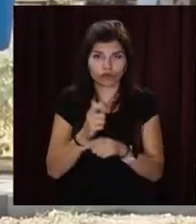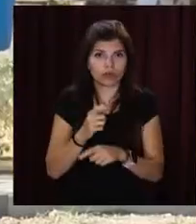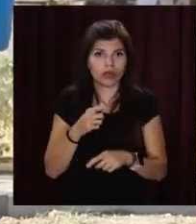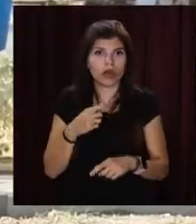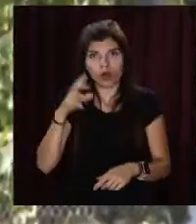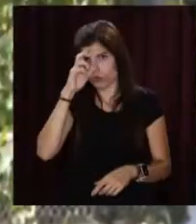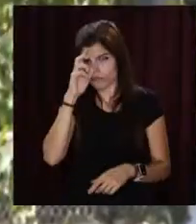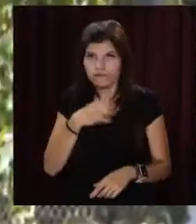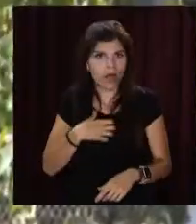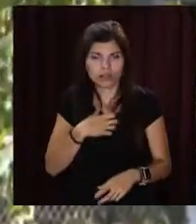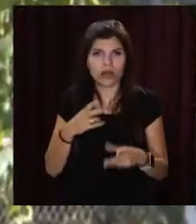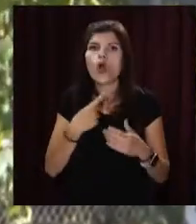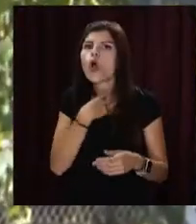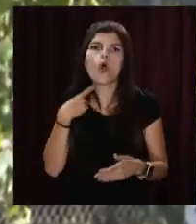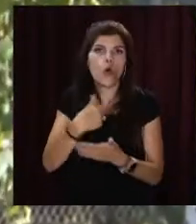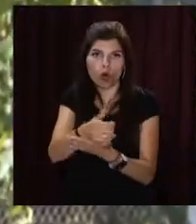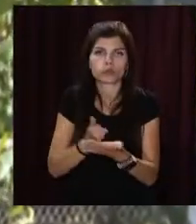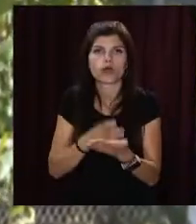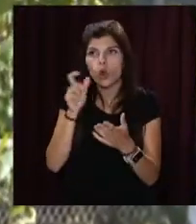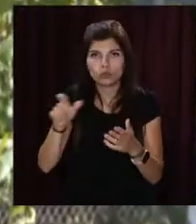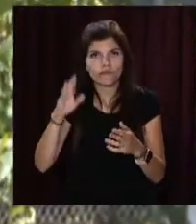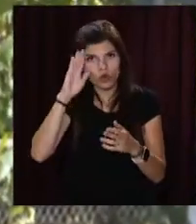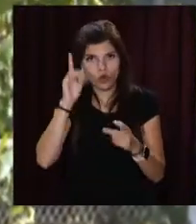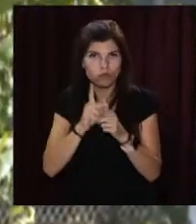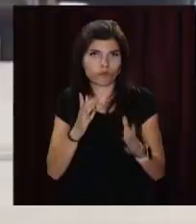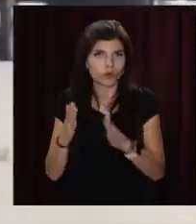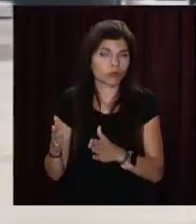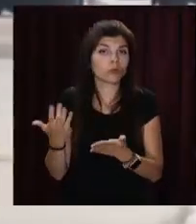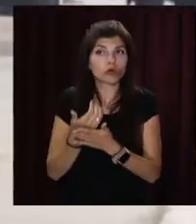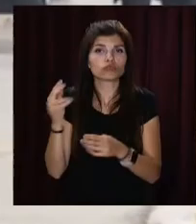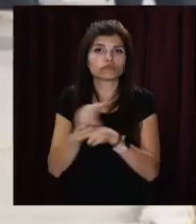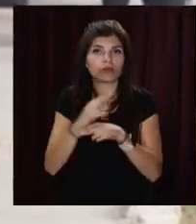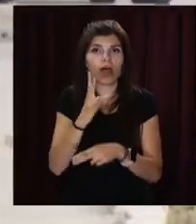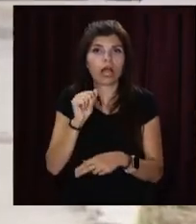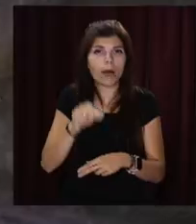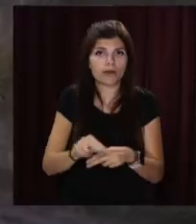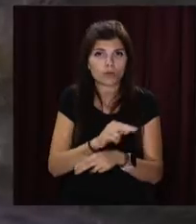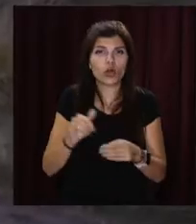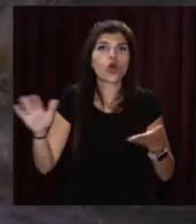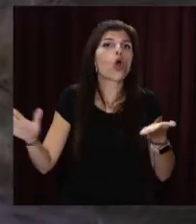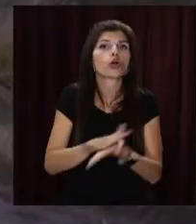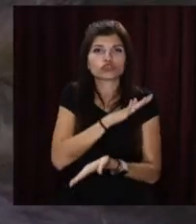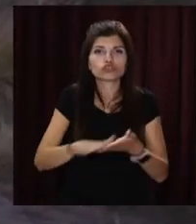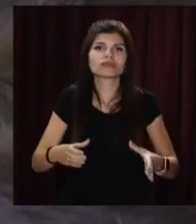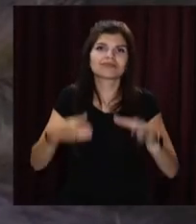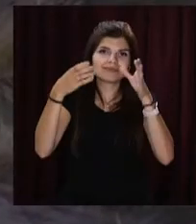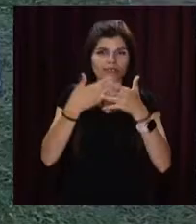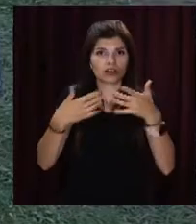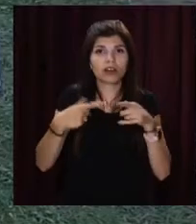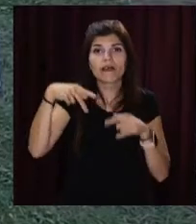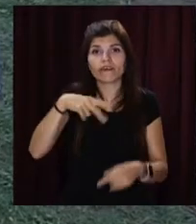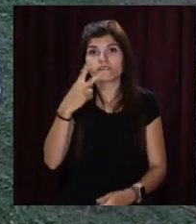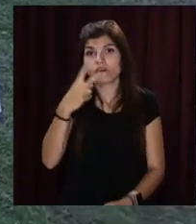завдання держави. Йдеться про будівництво, реконструкцію, капремонт водопровідних мереж та очисних споруд. На це у